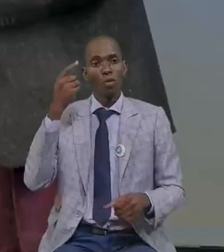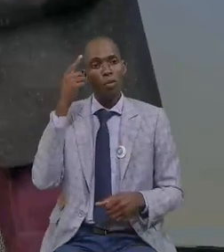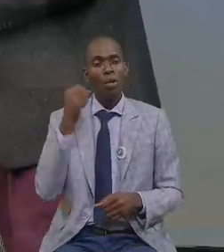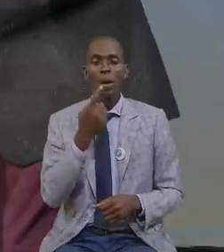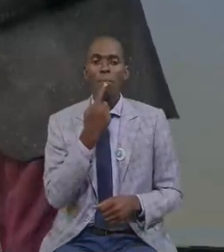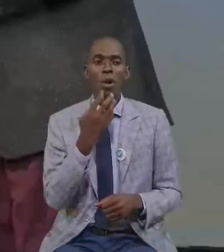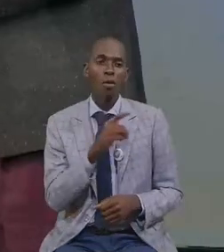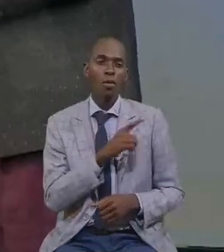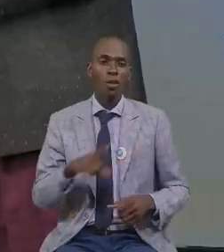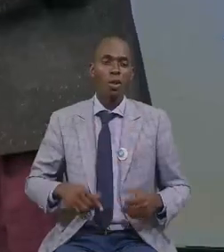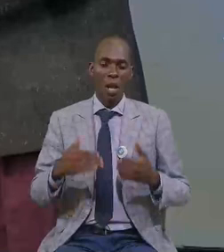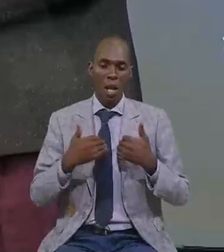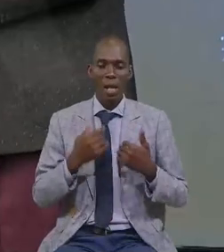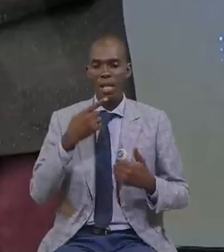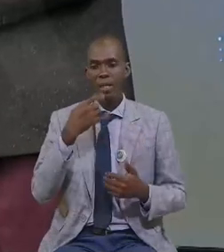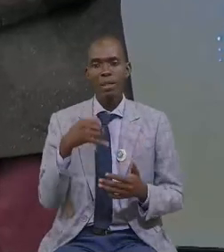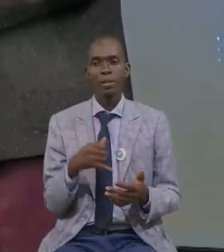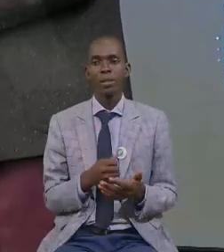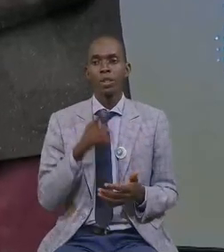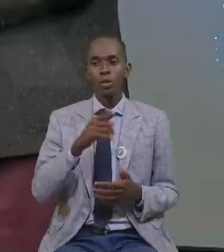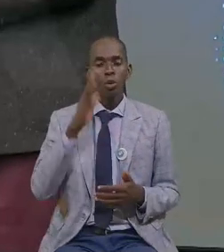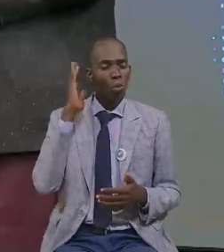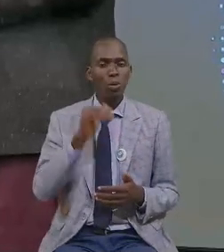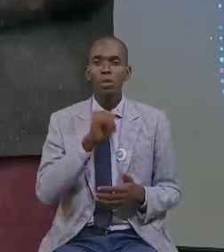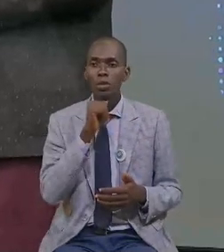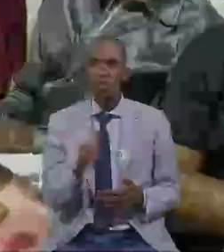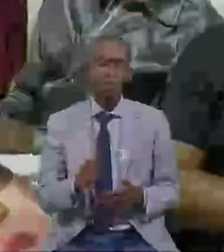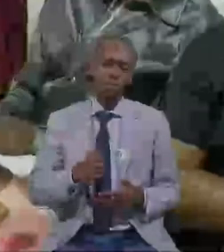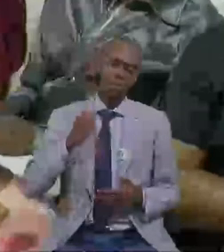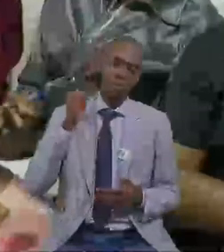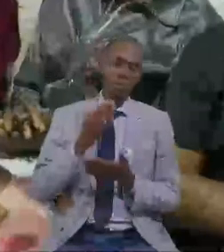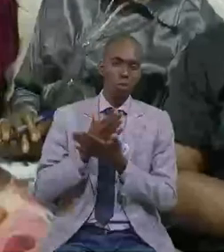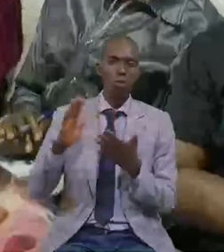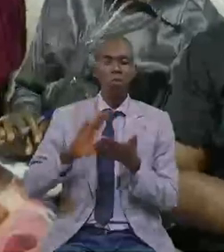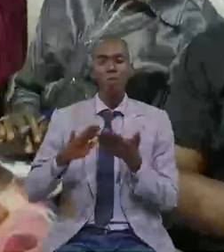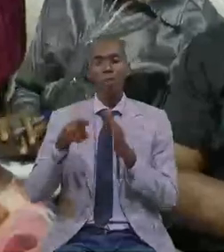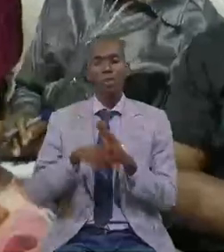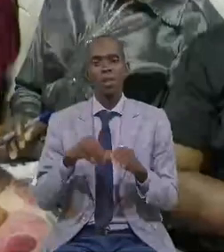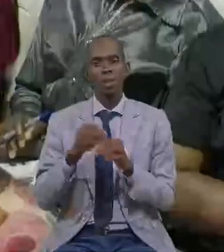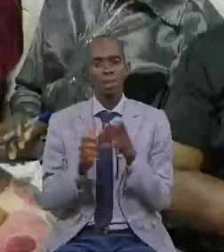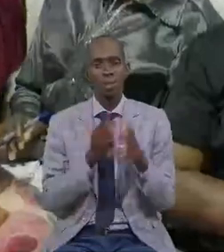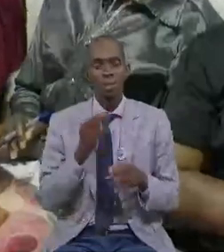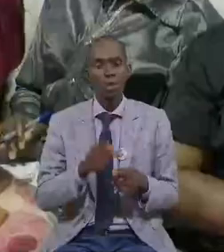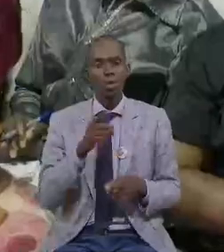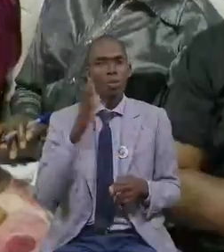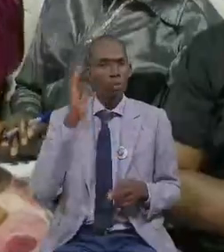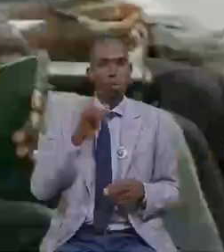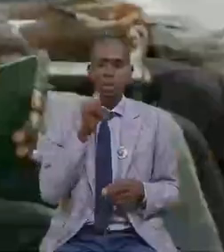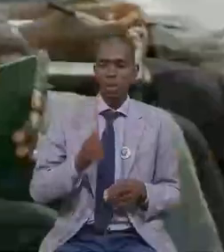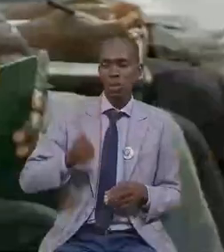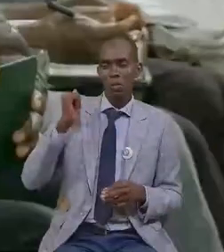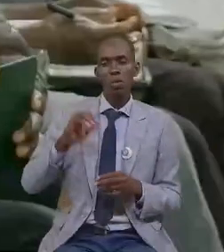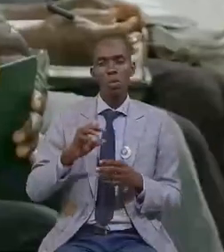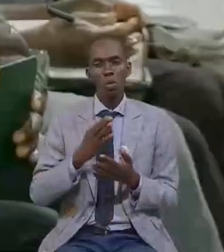a parlé. Vous n'allez pas résister au pardon. Vous n'allez pas résister au